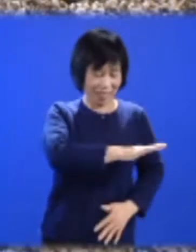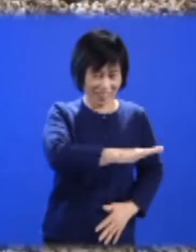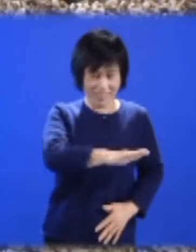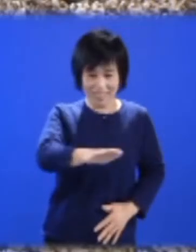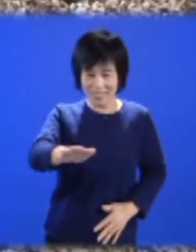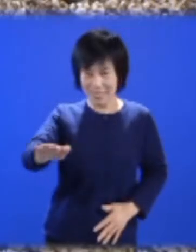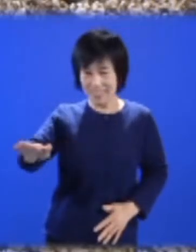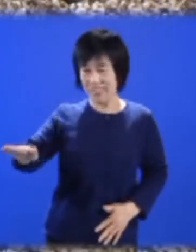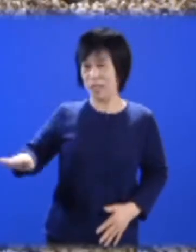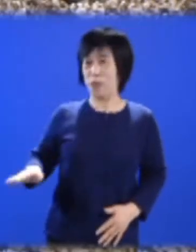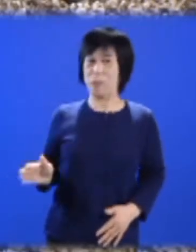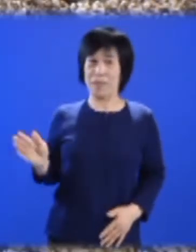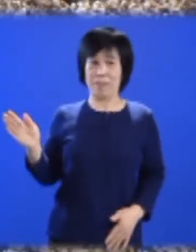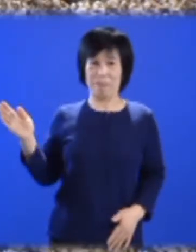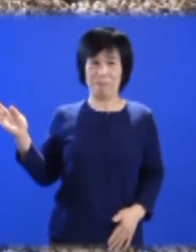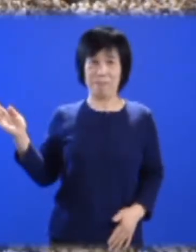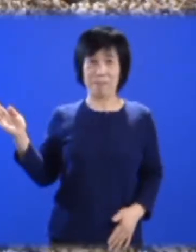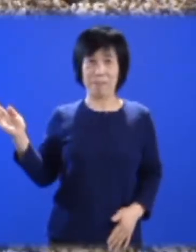よ。